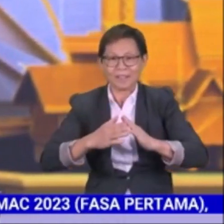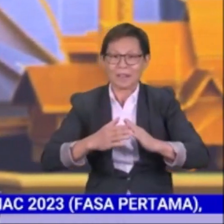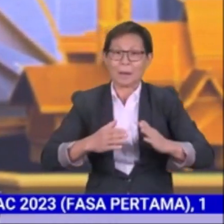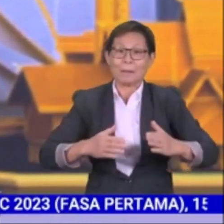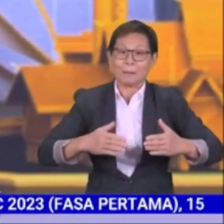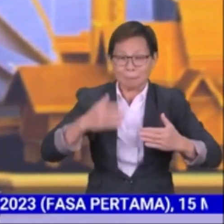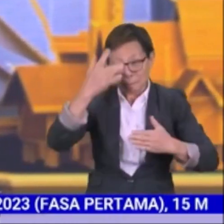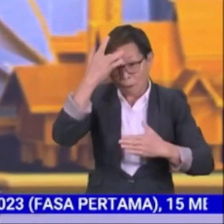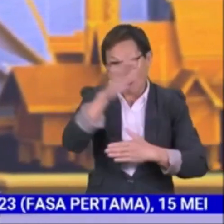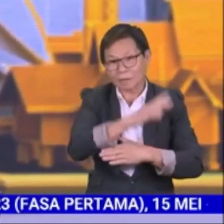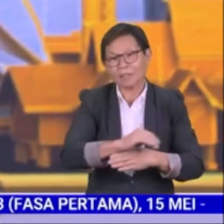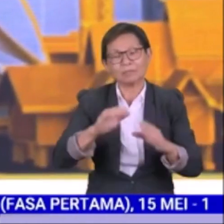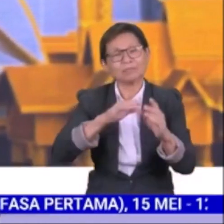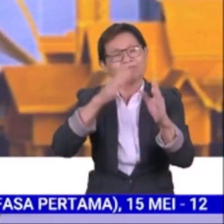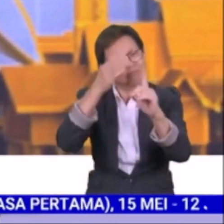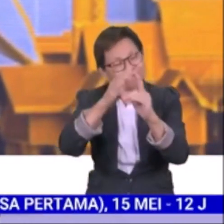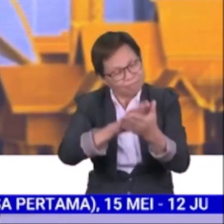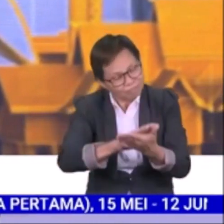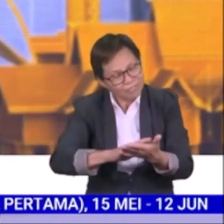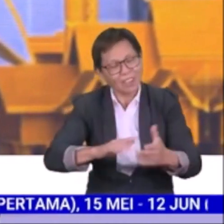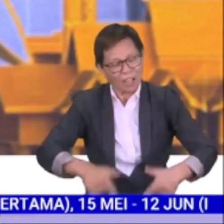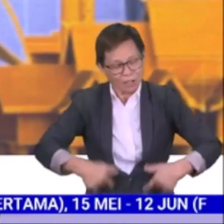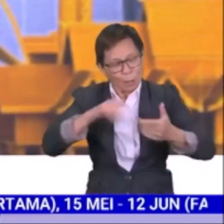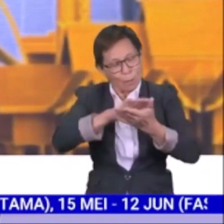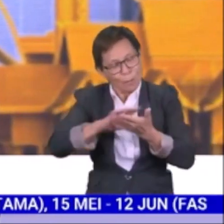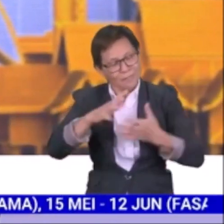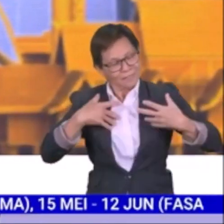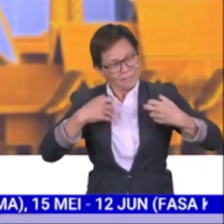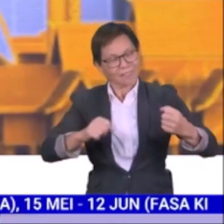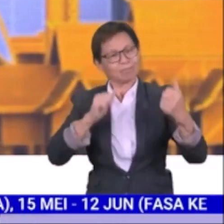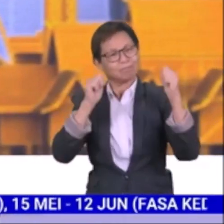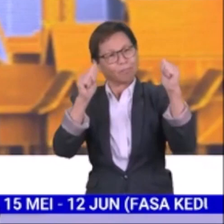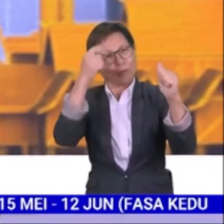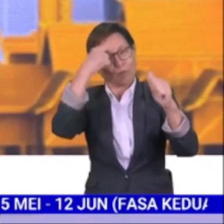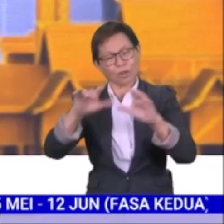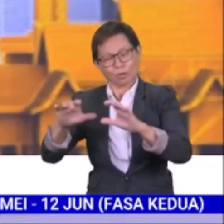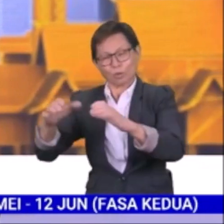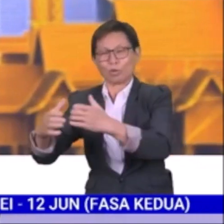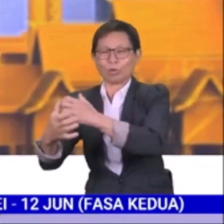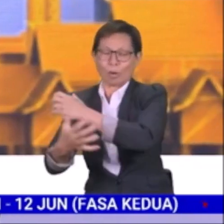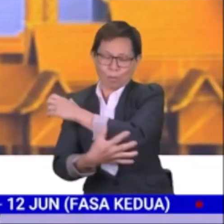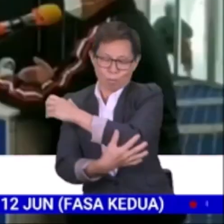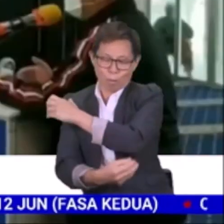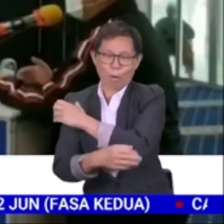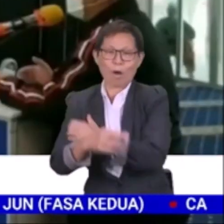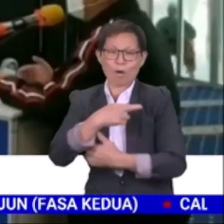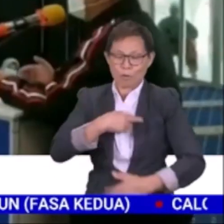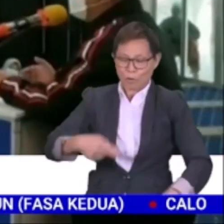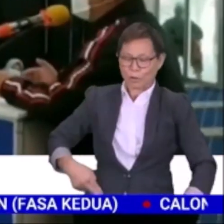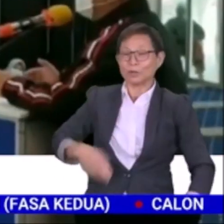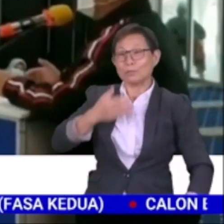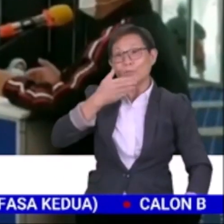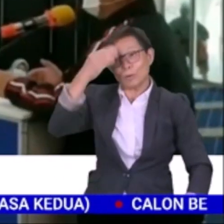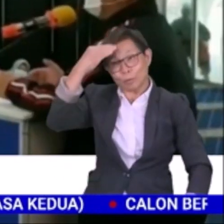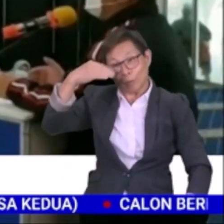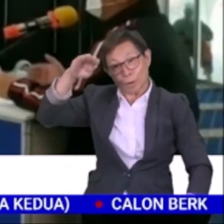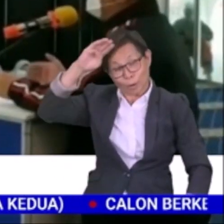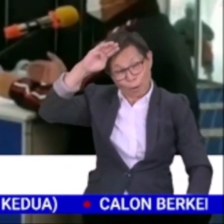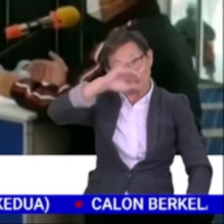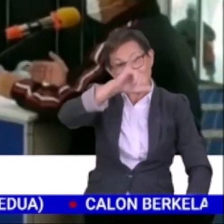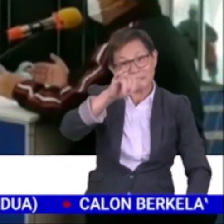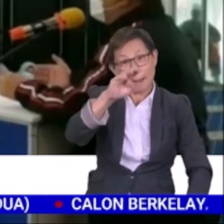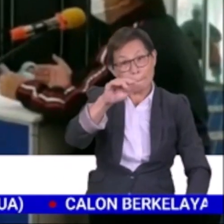akses kepada kehidupan bersih, sihat dan sempurna bagi golongan asnaf. Raja Muda Perlis Tuanku Syed Faizuddin Putra